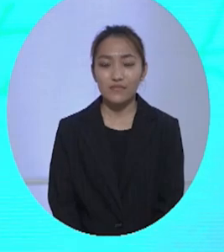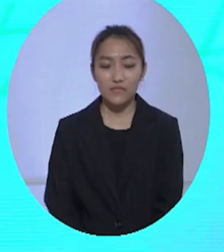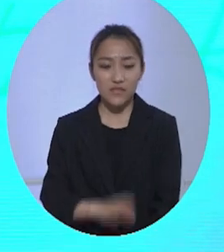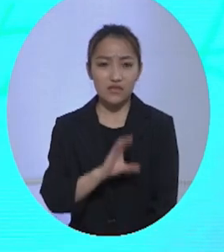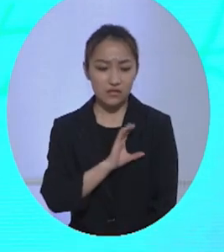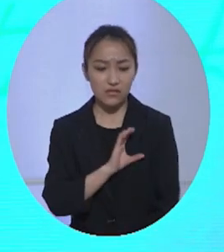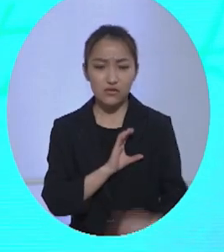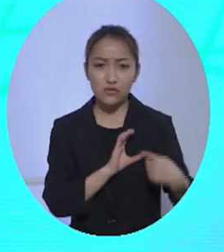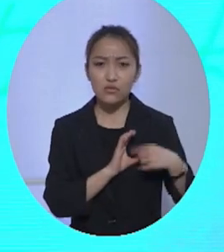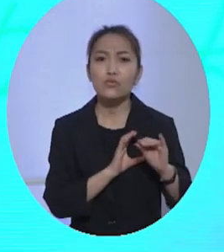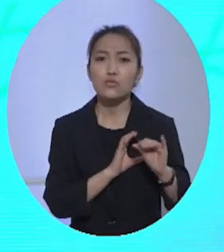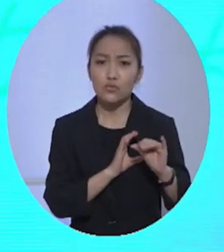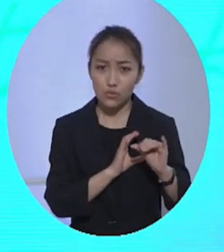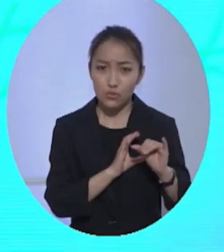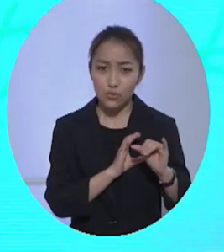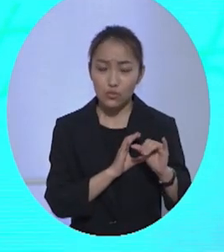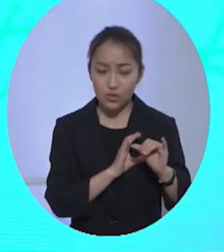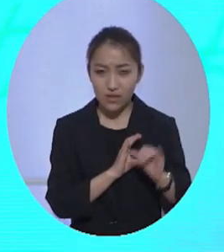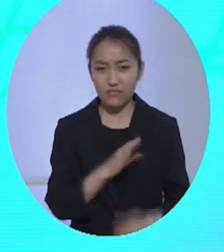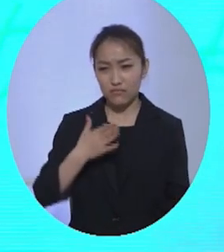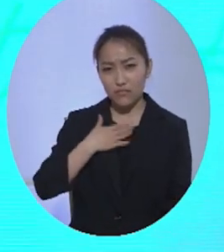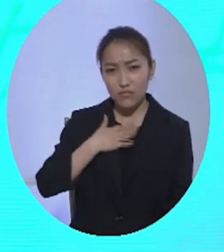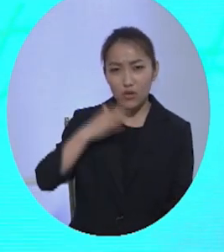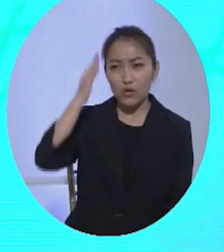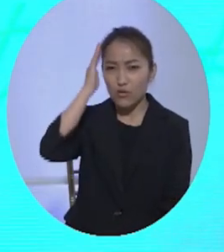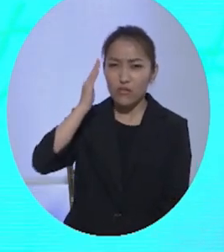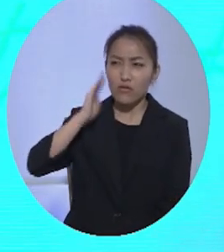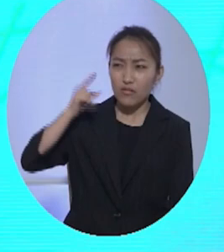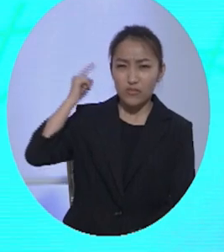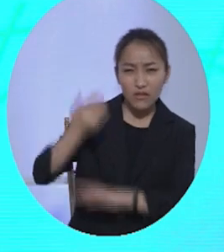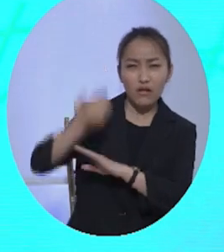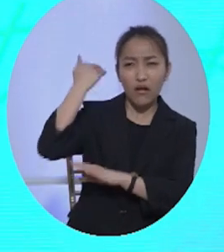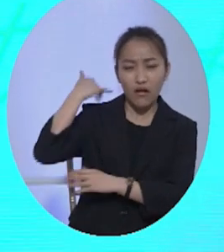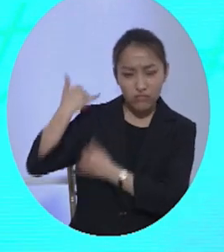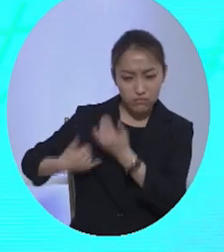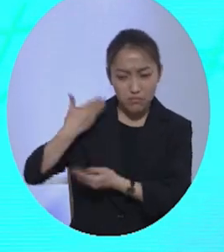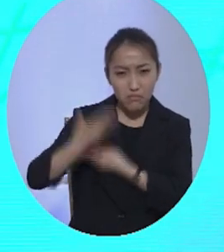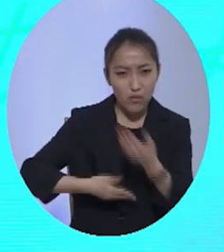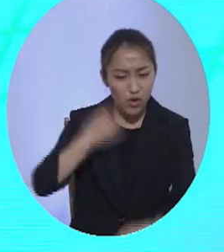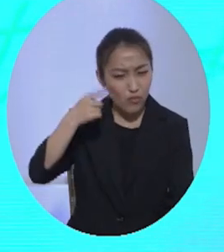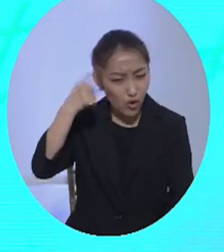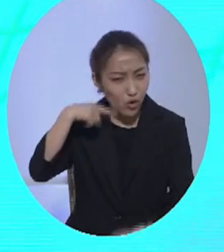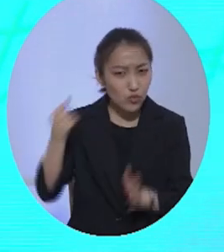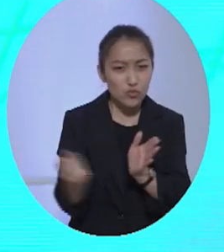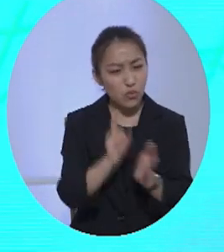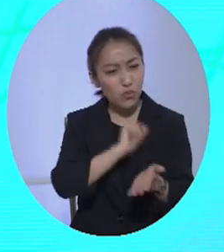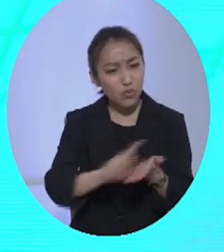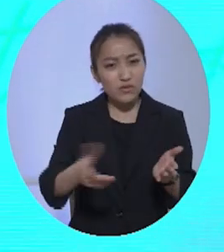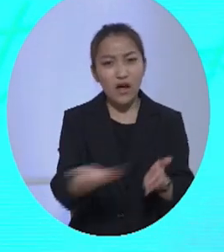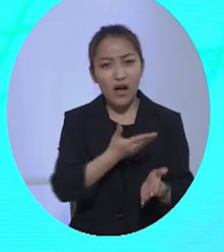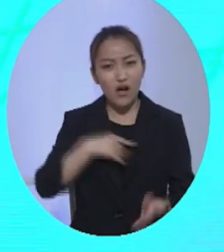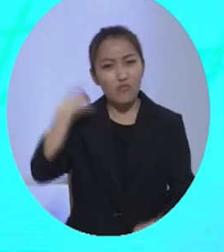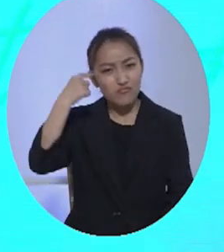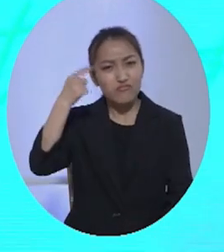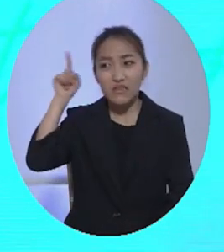сэтгэл гэж юу юм бэ? Манай үг дээдс юу гэж бодож явсан юм? Юуг одоо үнд зүйлсэ гэж бодож явсан юм